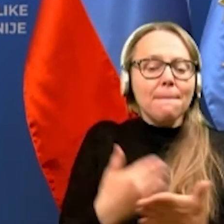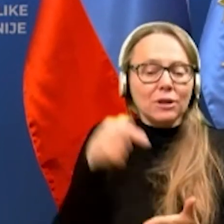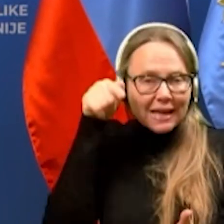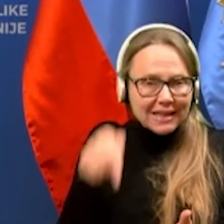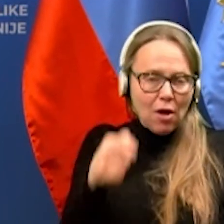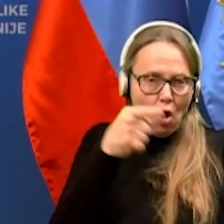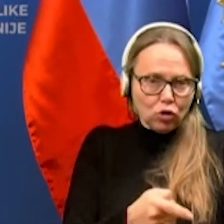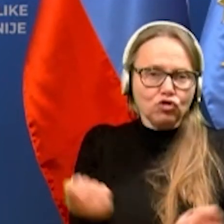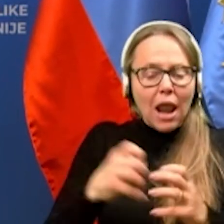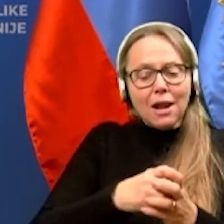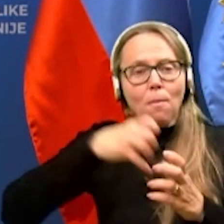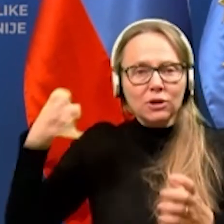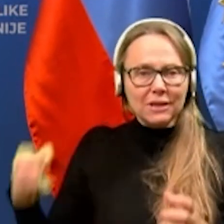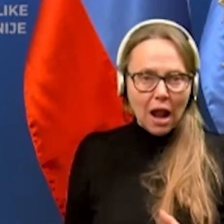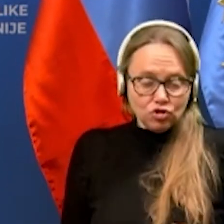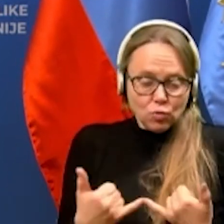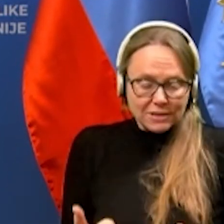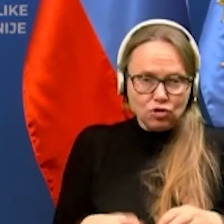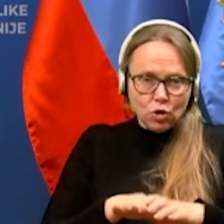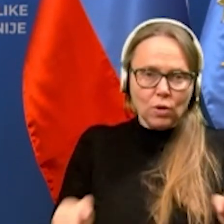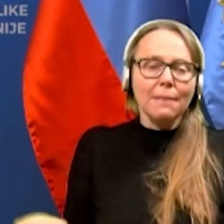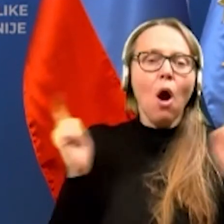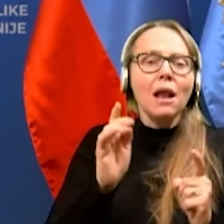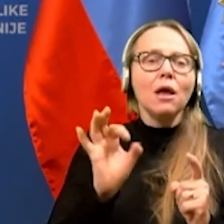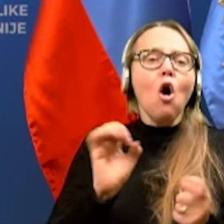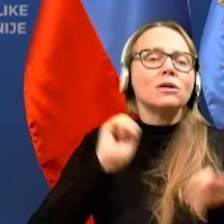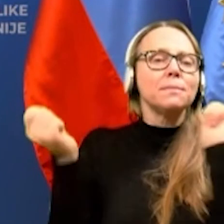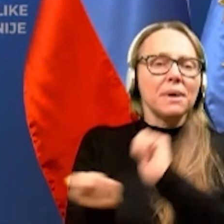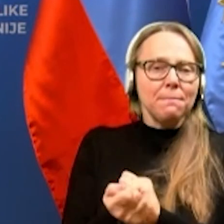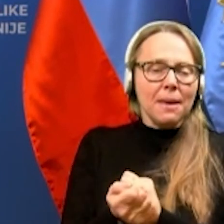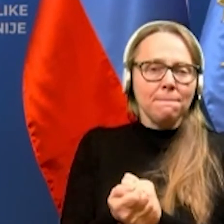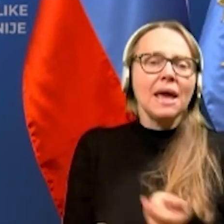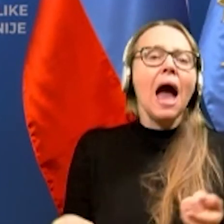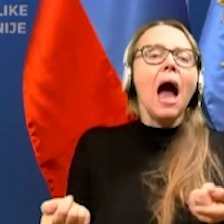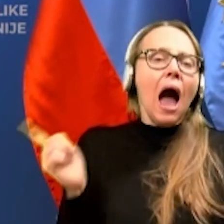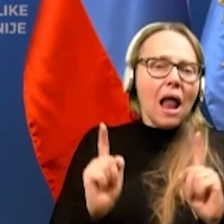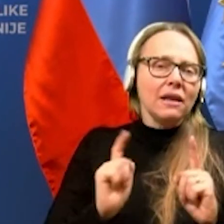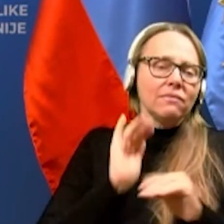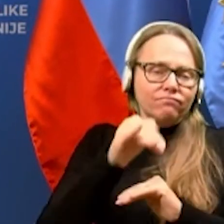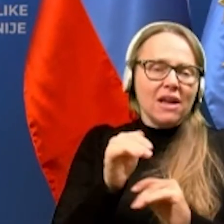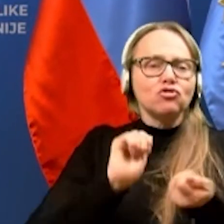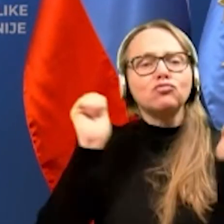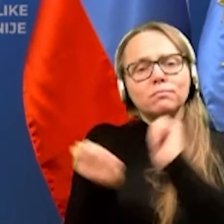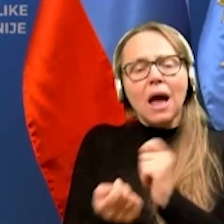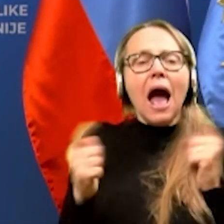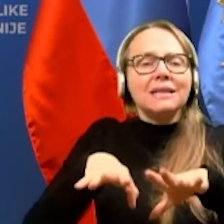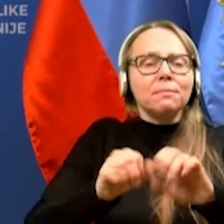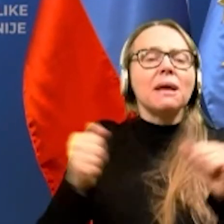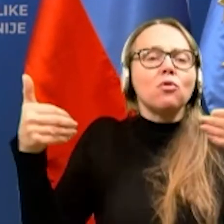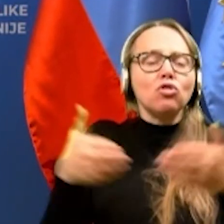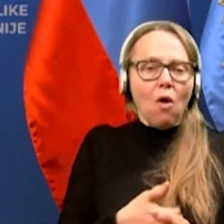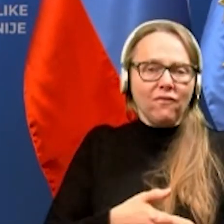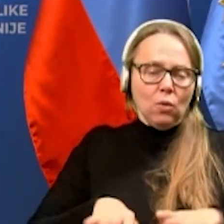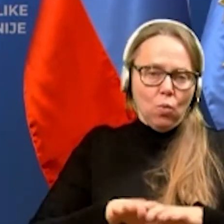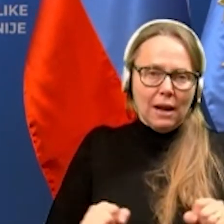bodisi o podaljšanju trenutnih ukrepov, bodisi o spremembi ali spremembah oziroma sprejemu novih ukrepov. O